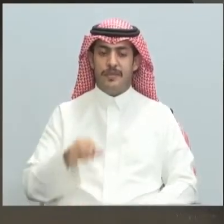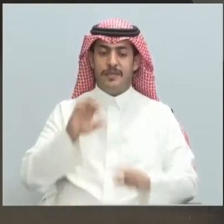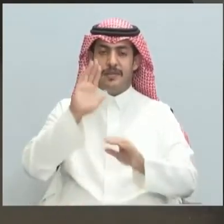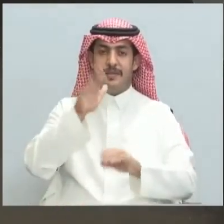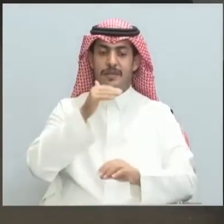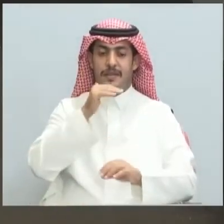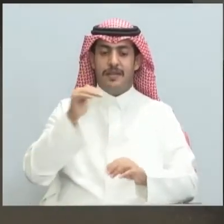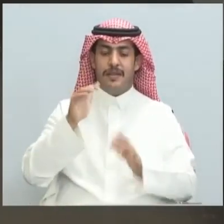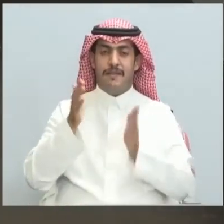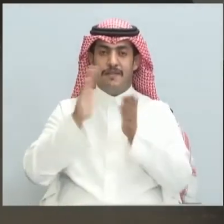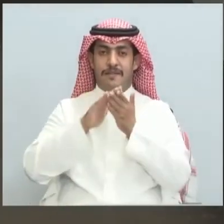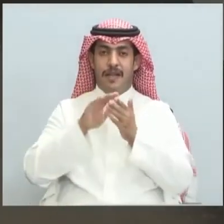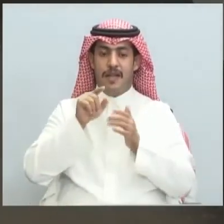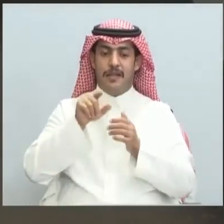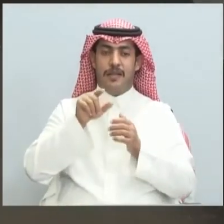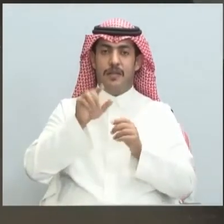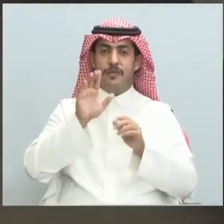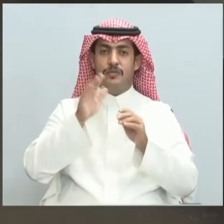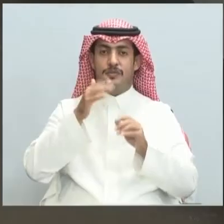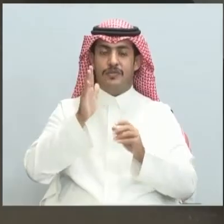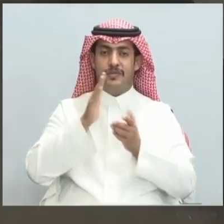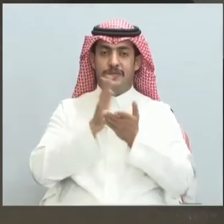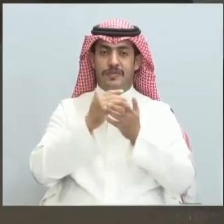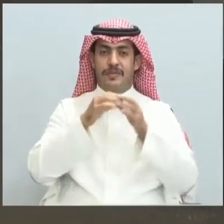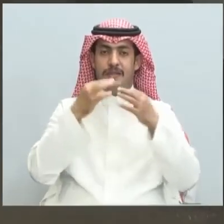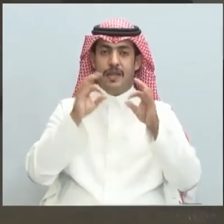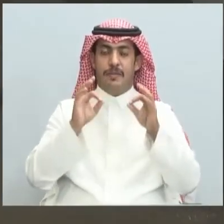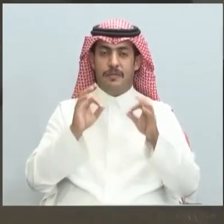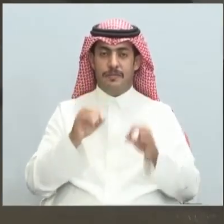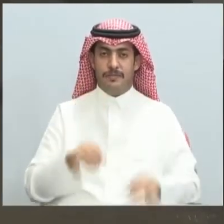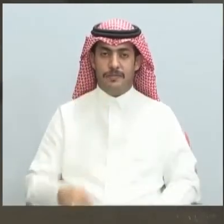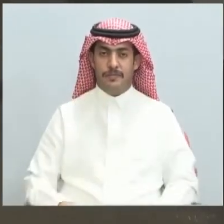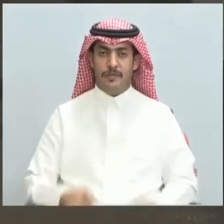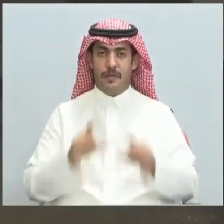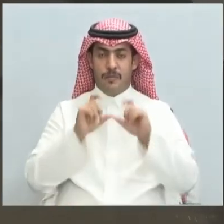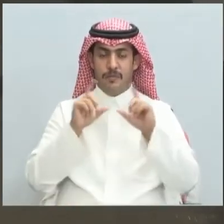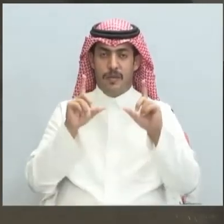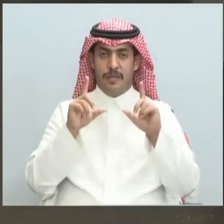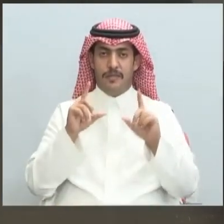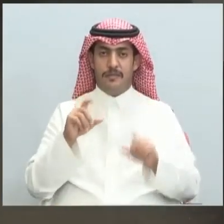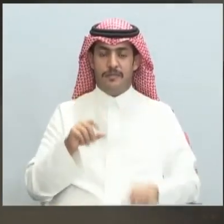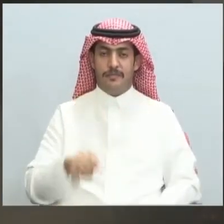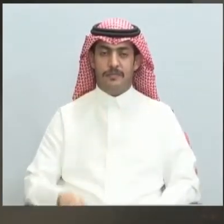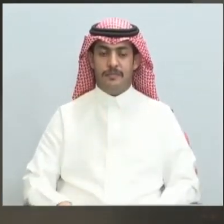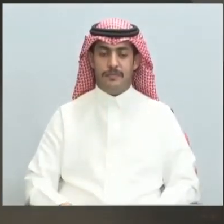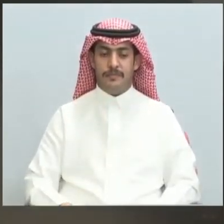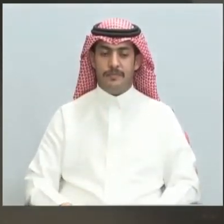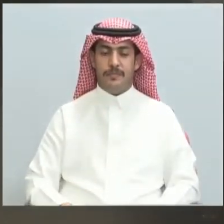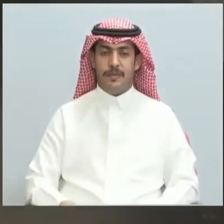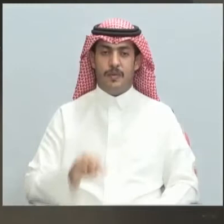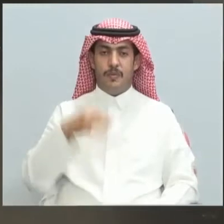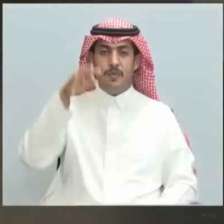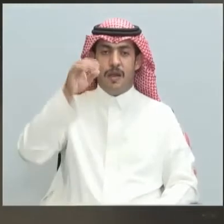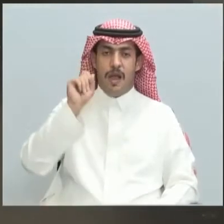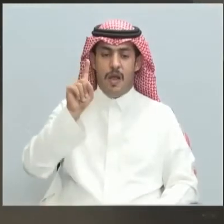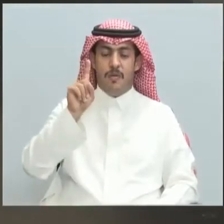قمنا بتظليل هذا الجزء فقط واضحه ابن البنات بارك الله فيكم اذا لدينا ورقتين